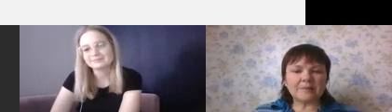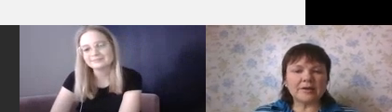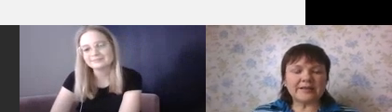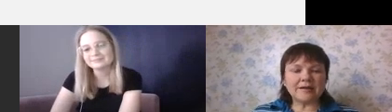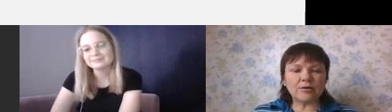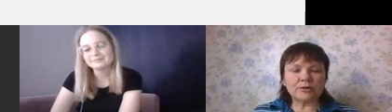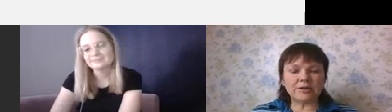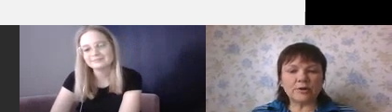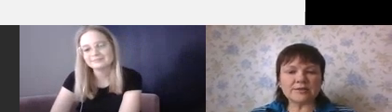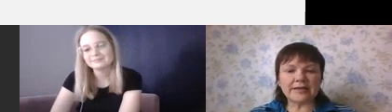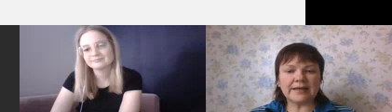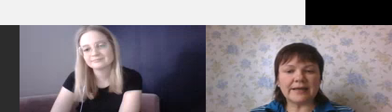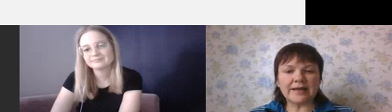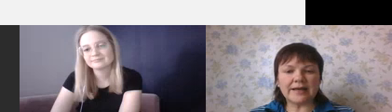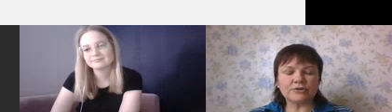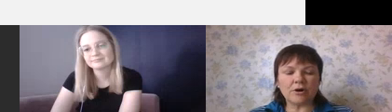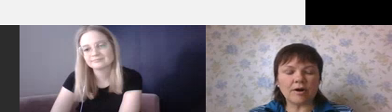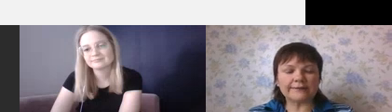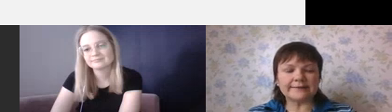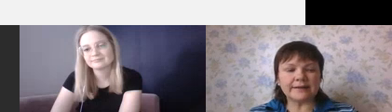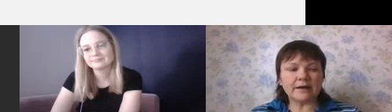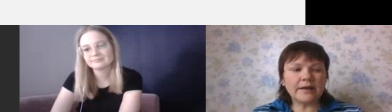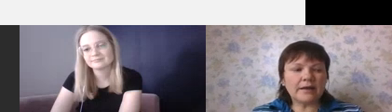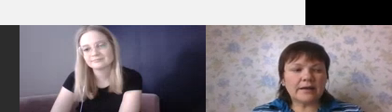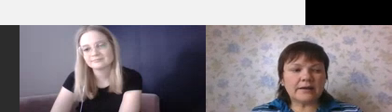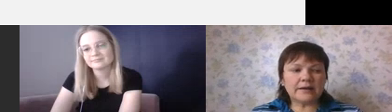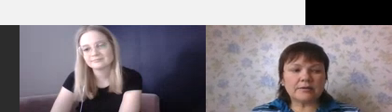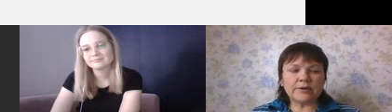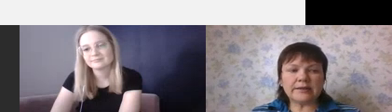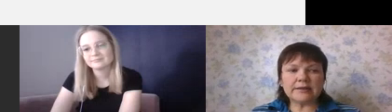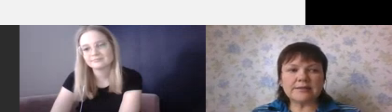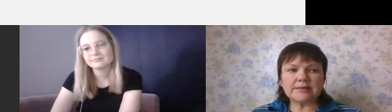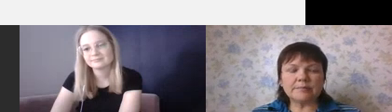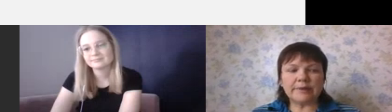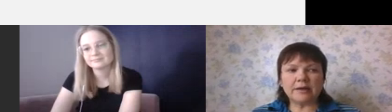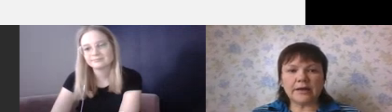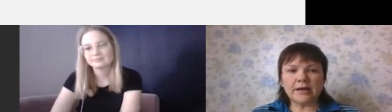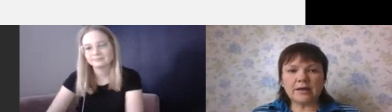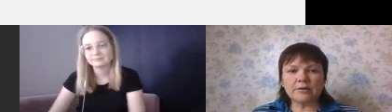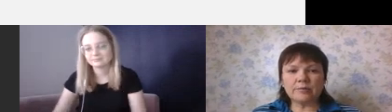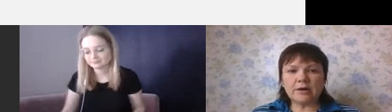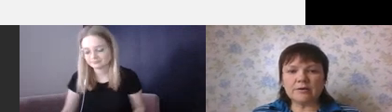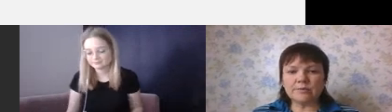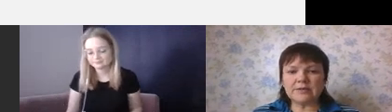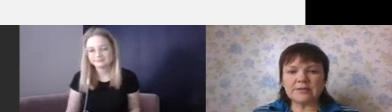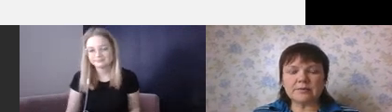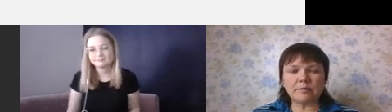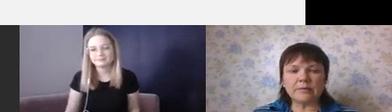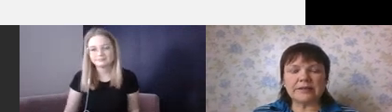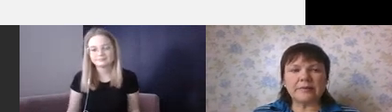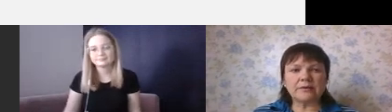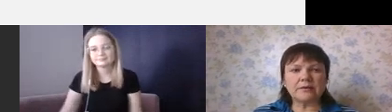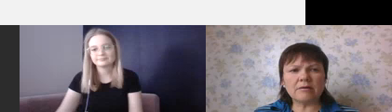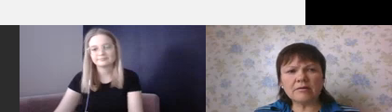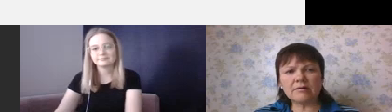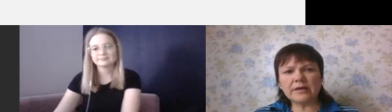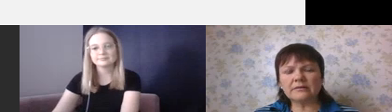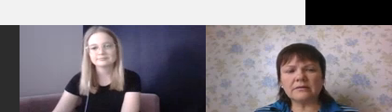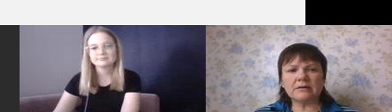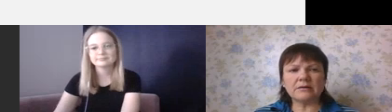Selle laia matemaatika kohta mul on selline jutt ka, et kui näiteks õpilane gümnaasiumis